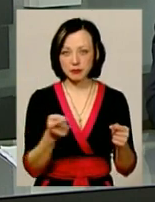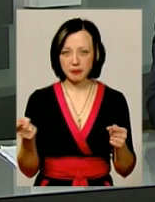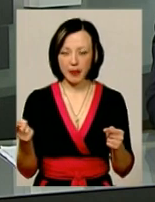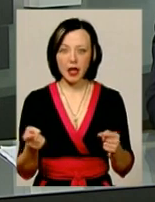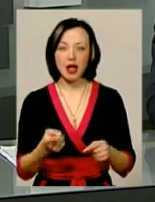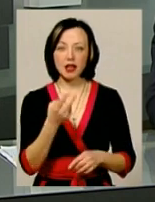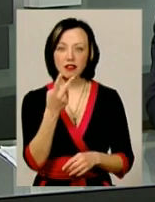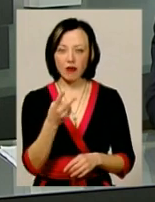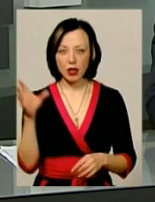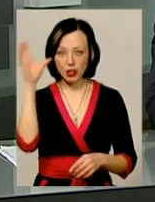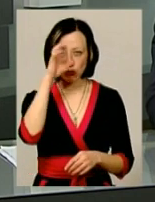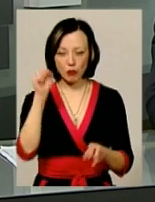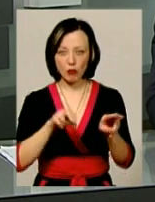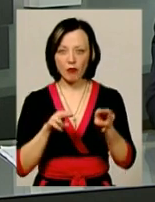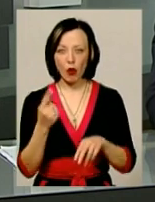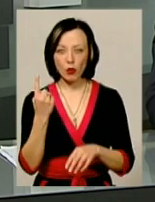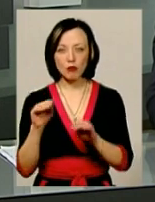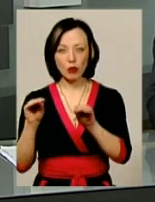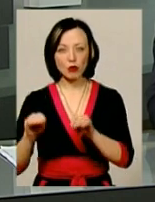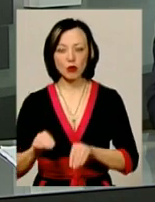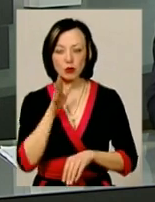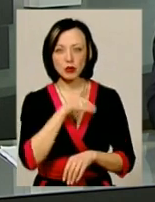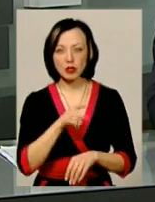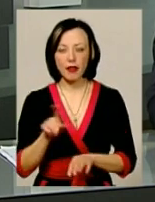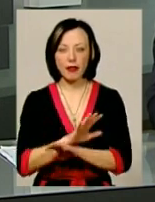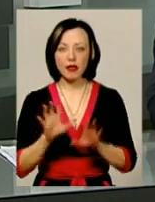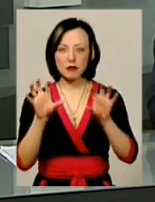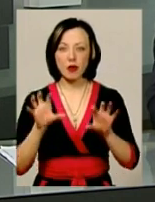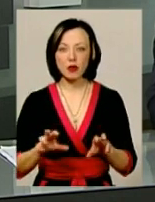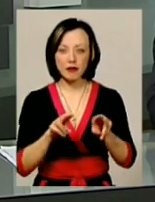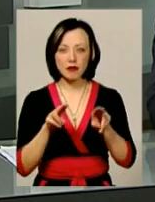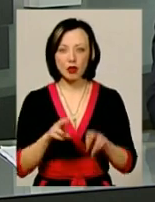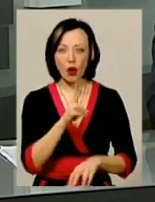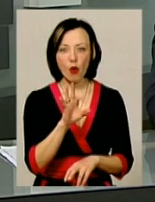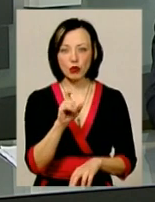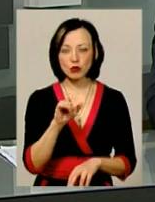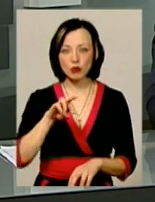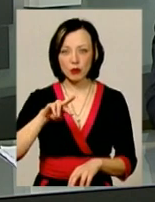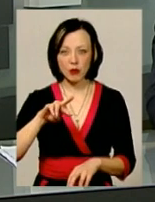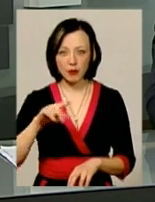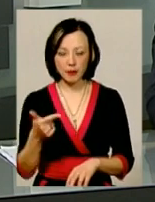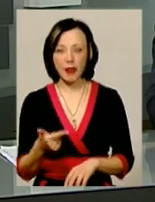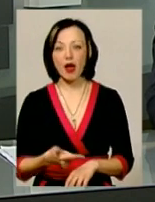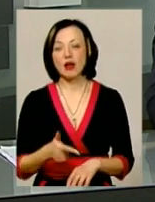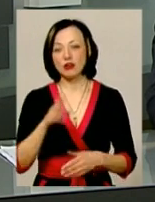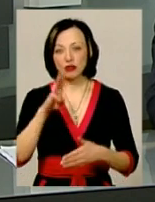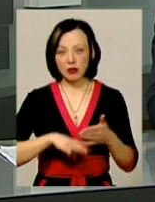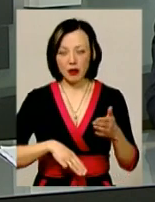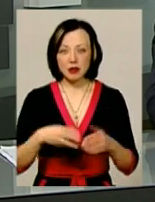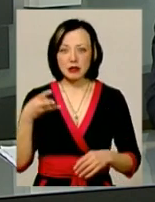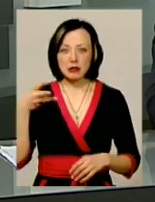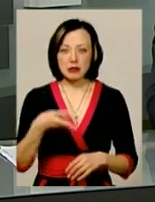З них 2 на нічному полюванні та 1 протокол під час незаконного відстрілу козулі. На порушників наклали штрафів на безмаль